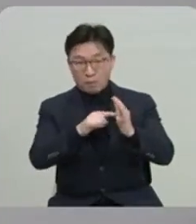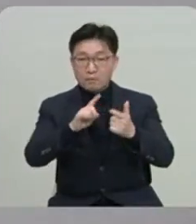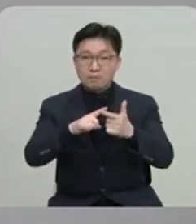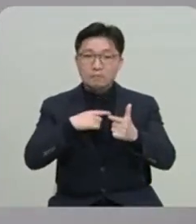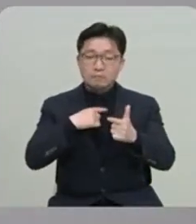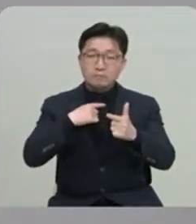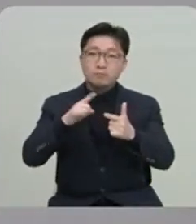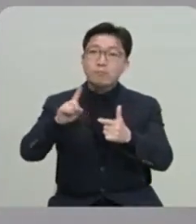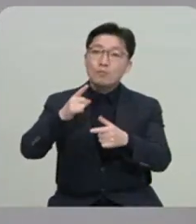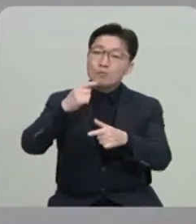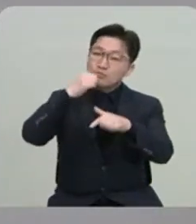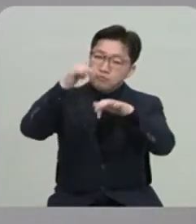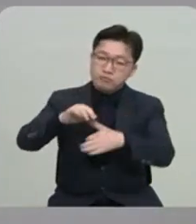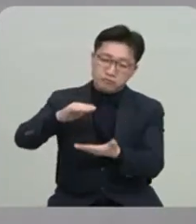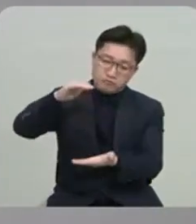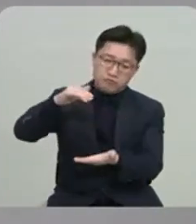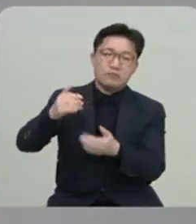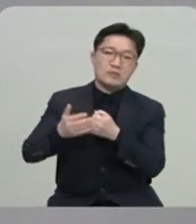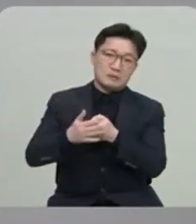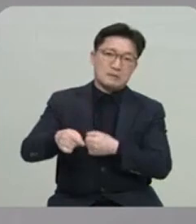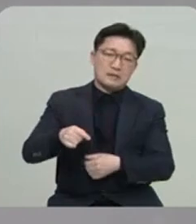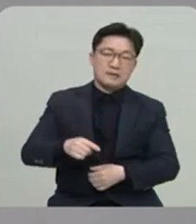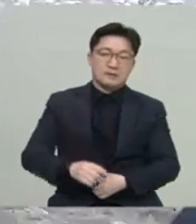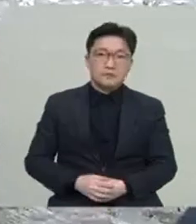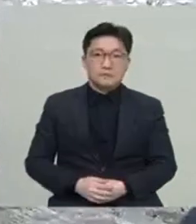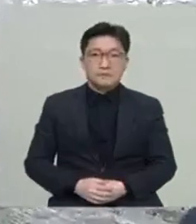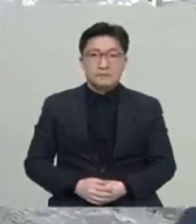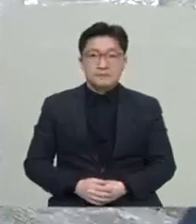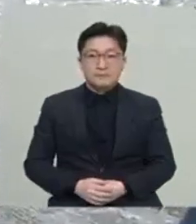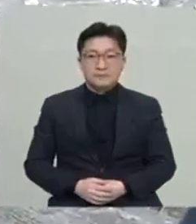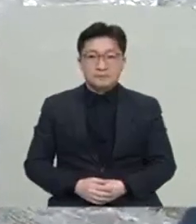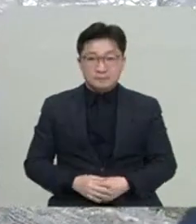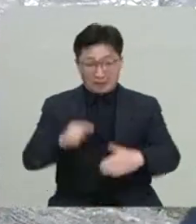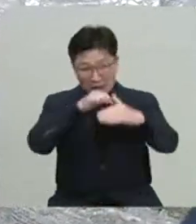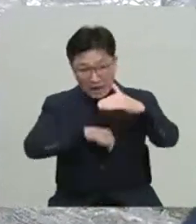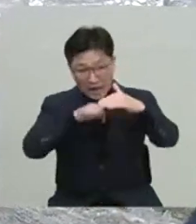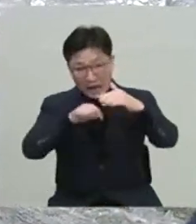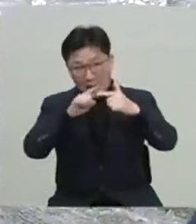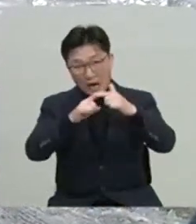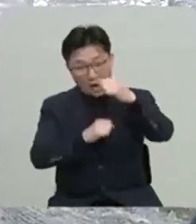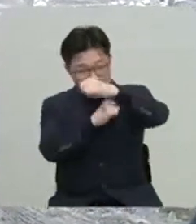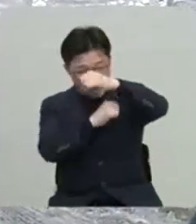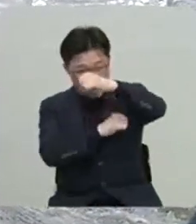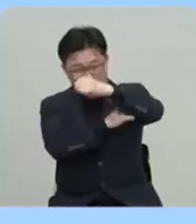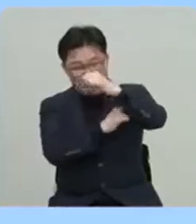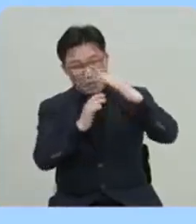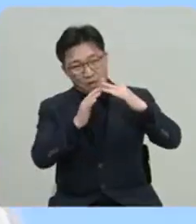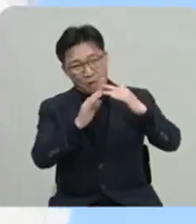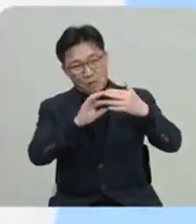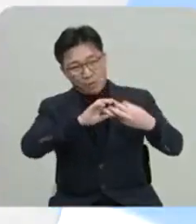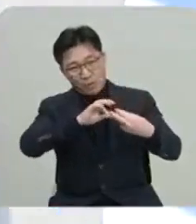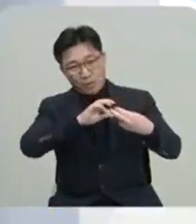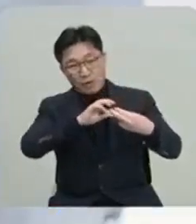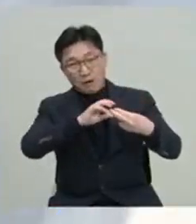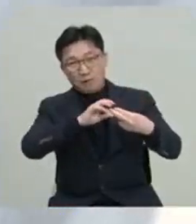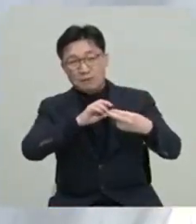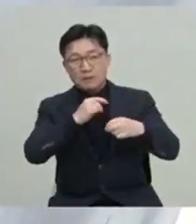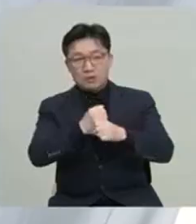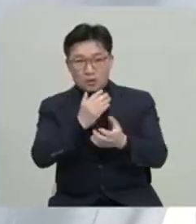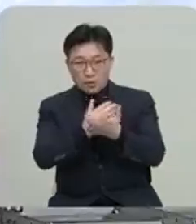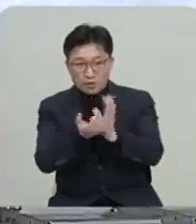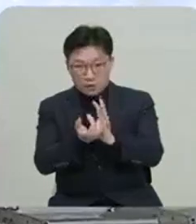창고 지붕이 꺼지며 건물이 주저앉습니다 내부에선 철제 구조물이 휘어지면서 시설과